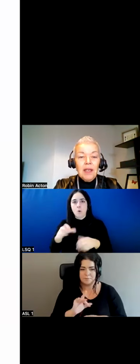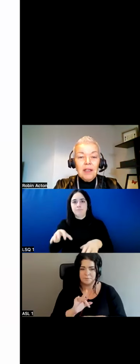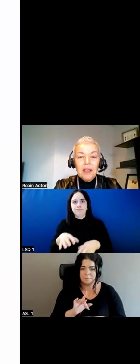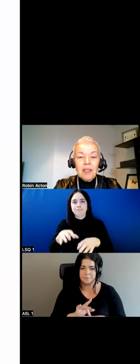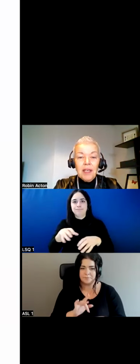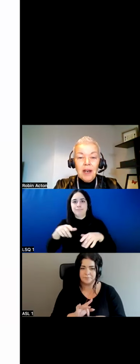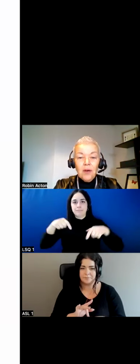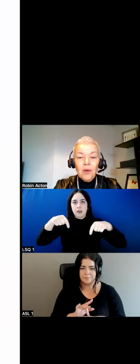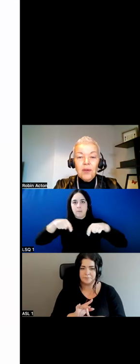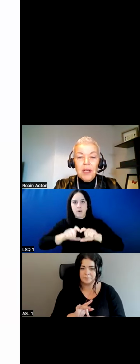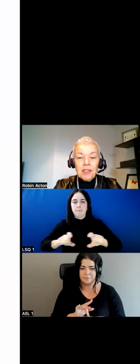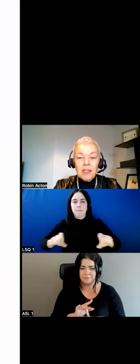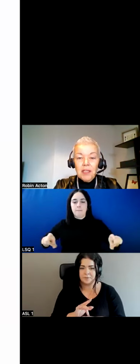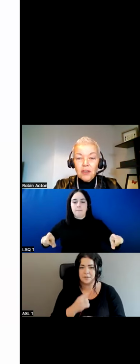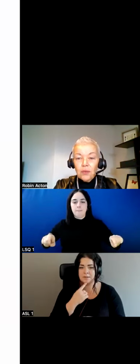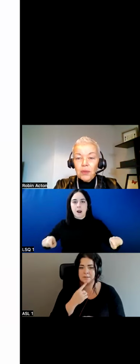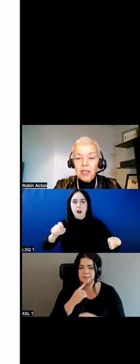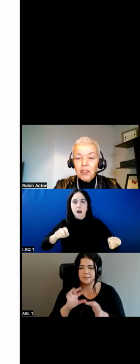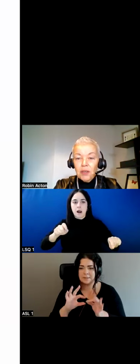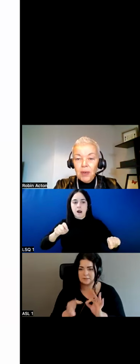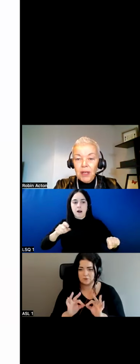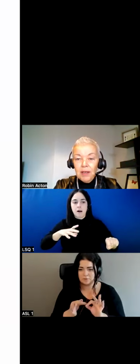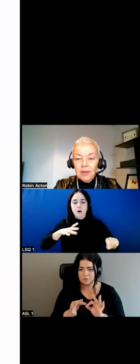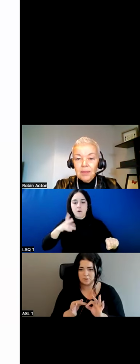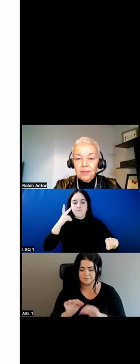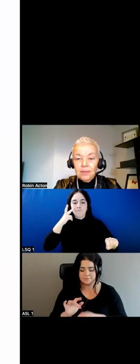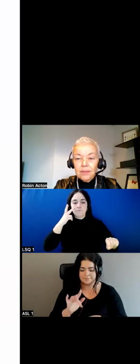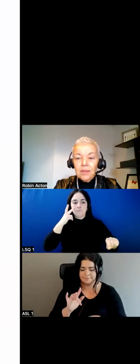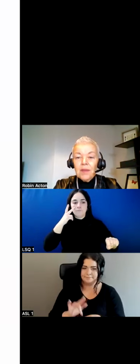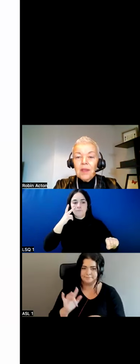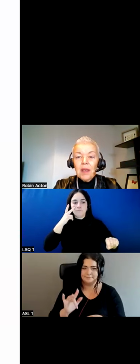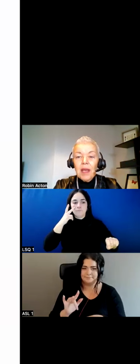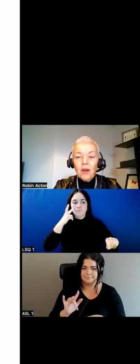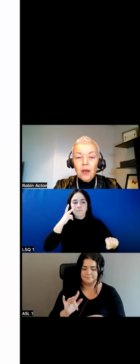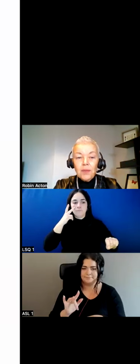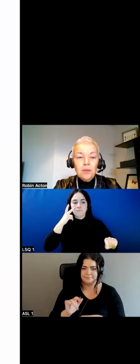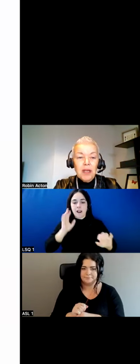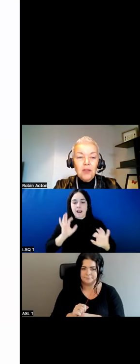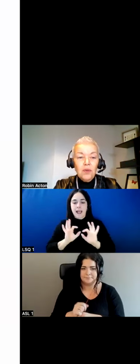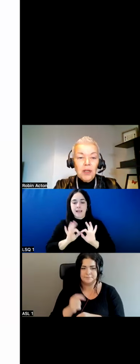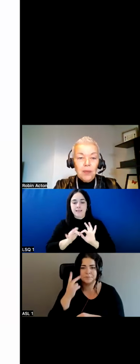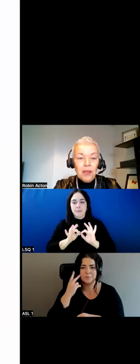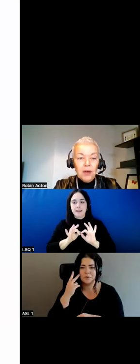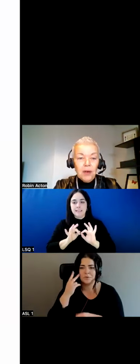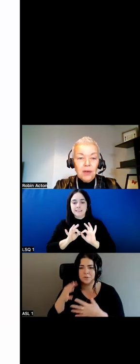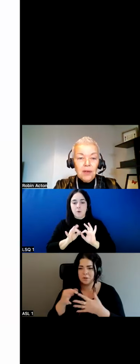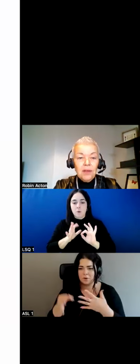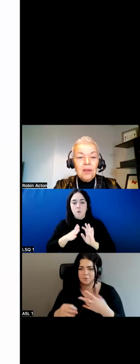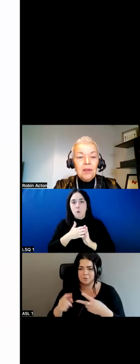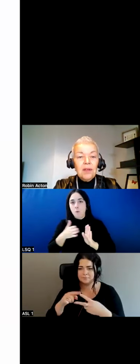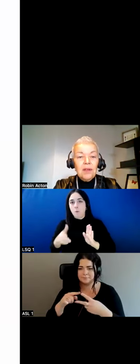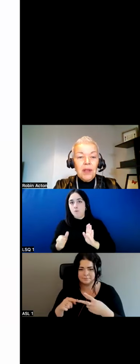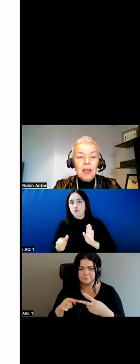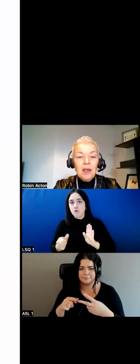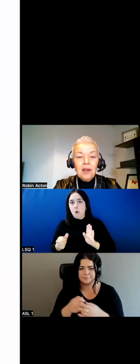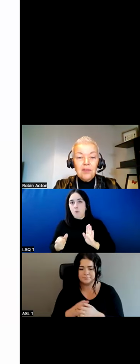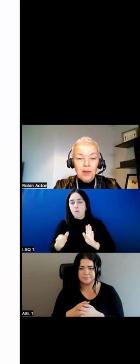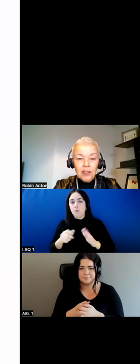écran et cliquez sur la flèche à côté du bouton Interprétation. Un menu